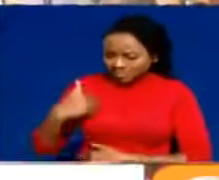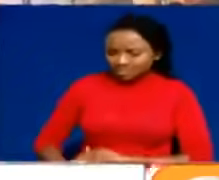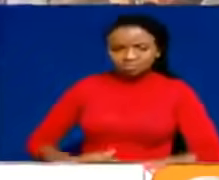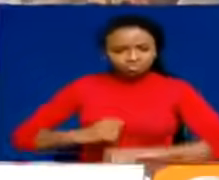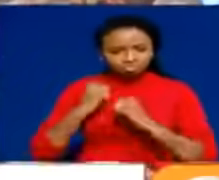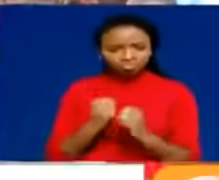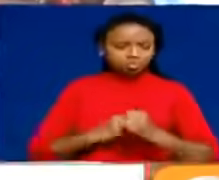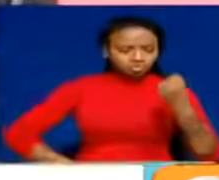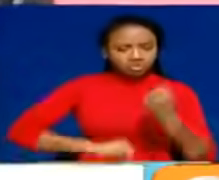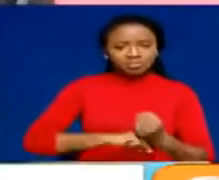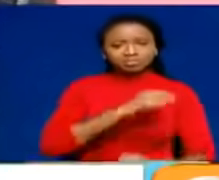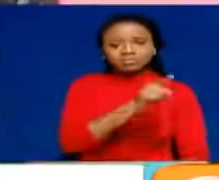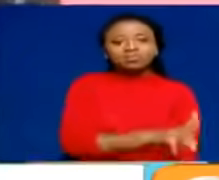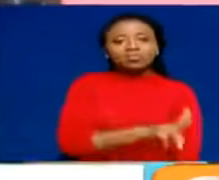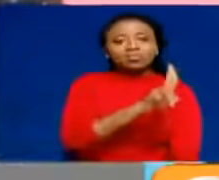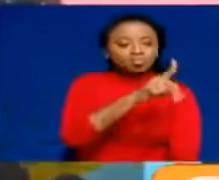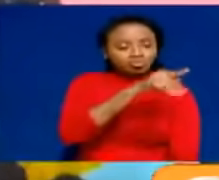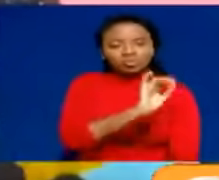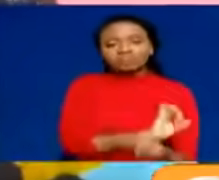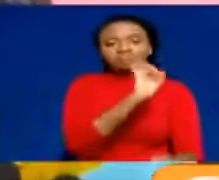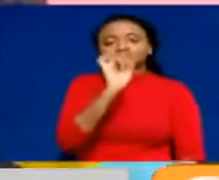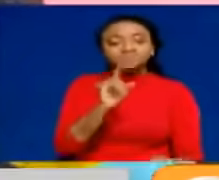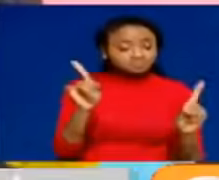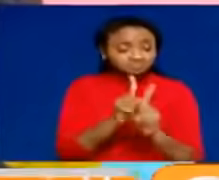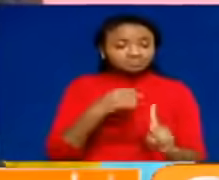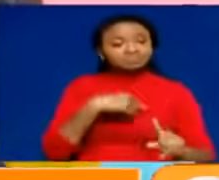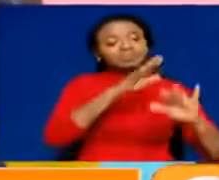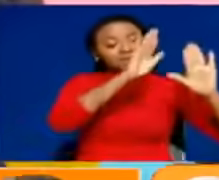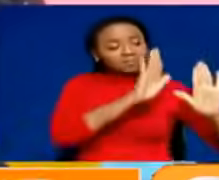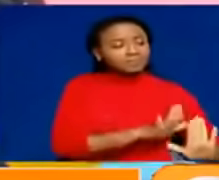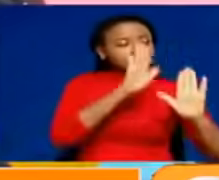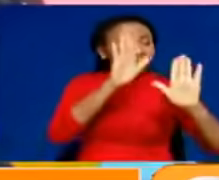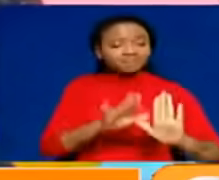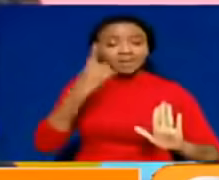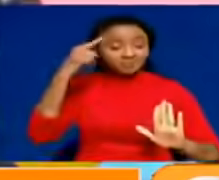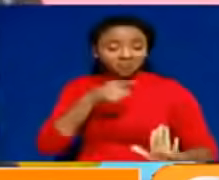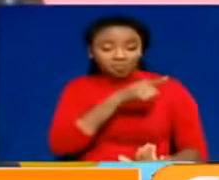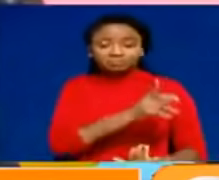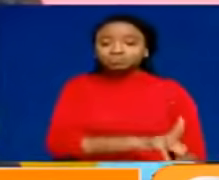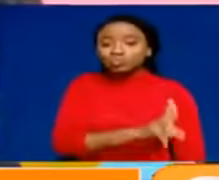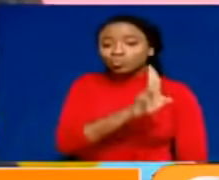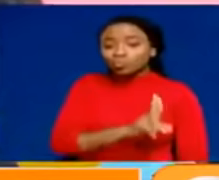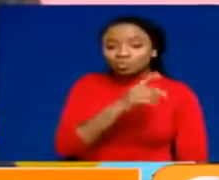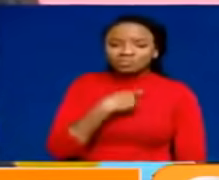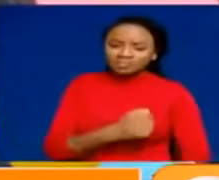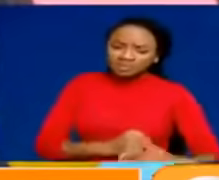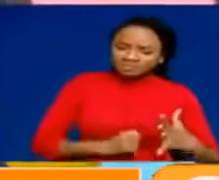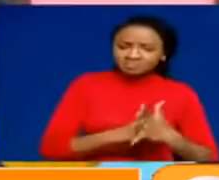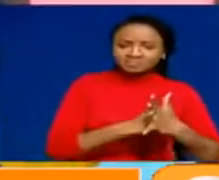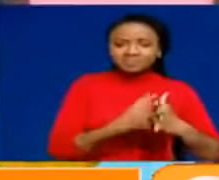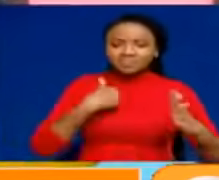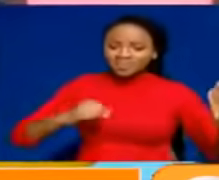kutetea urais wa Uhuru Kenyatta. Nimefanya kampeni ya rafiki yangu Uhuru Kenyatta,